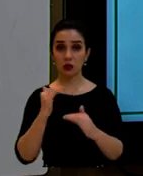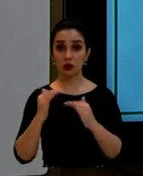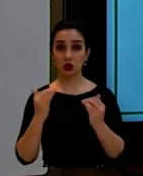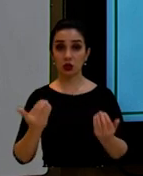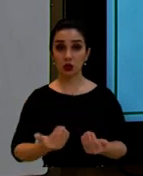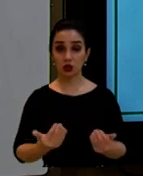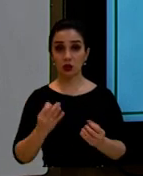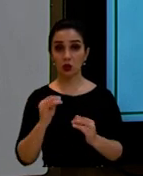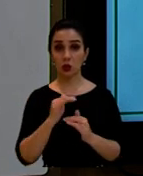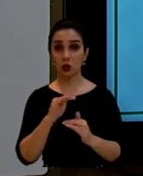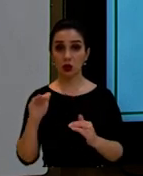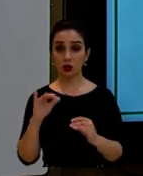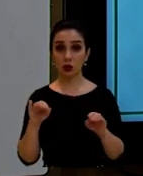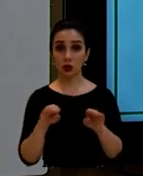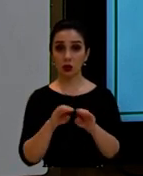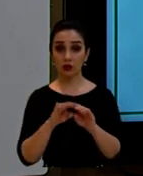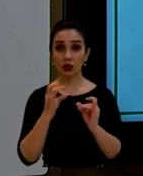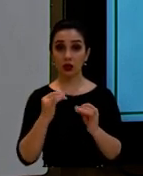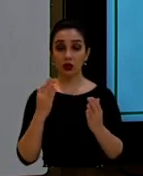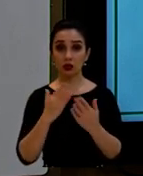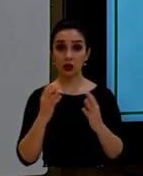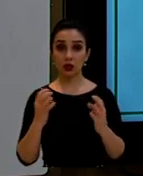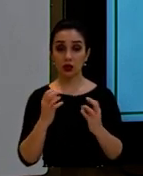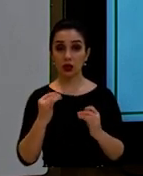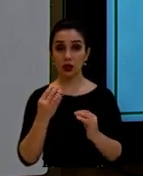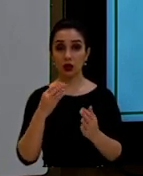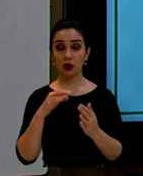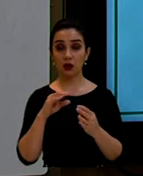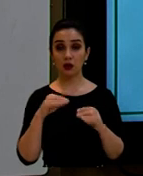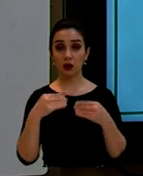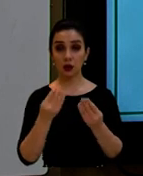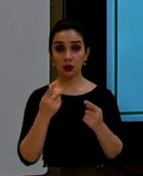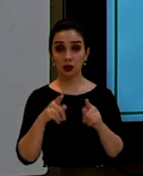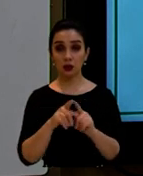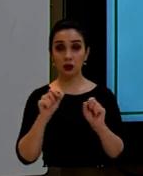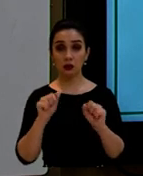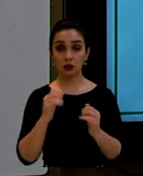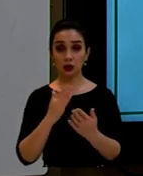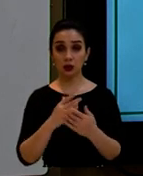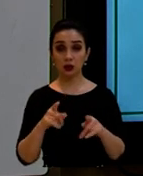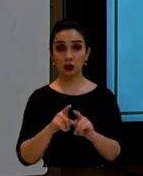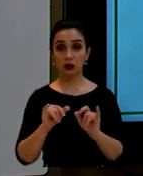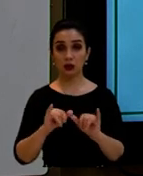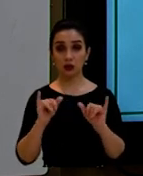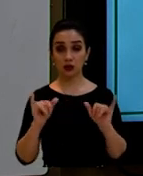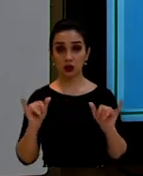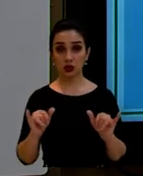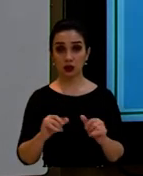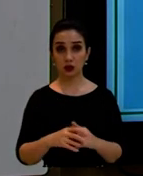повышает жизненный уровень, сохраняя в популяции адаптивные признаки и способствует